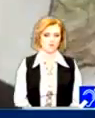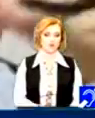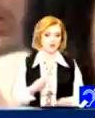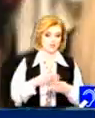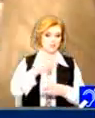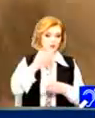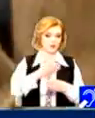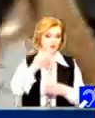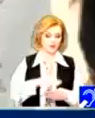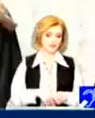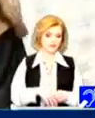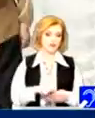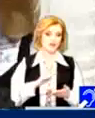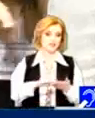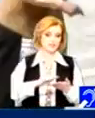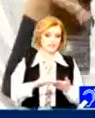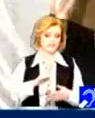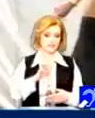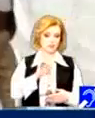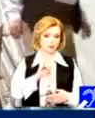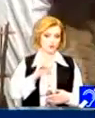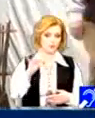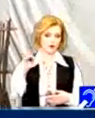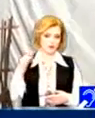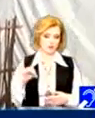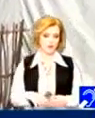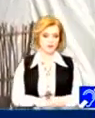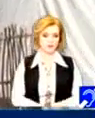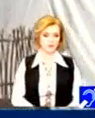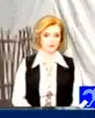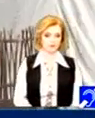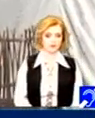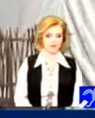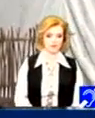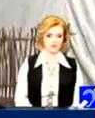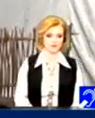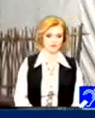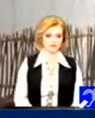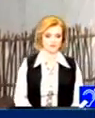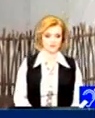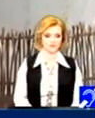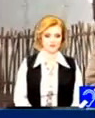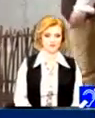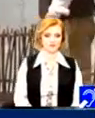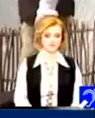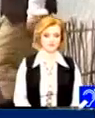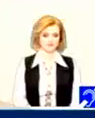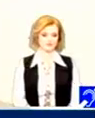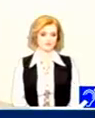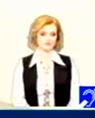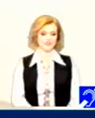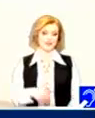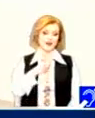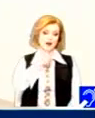Piesa, în regia lui Iurie Babi, a fost jucată de actorii de la Teatrul Dramatic Prometeu de la Palatul de Cultură din Soroca. Am încercat să montăm piesa